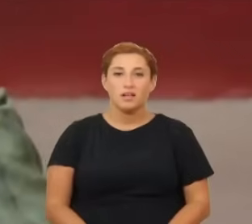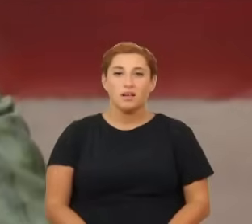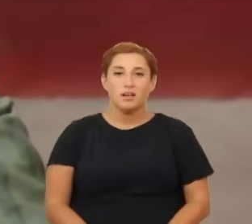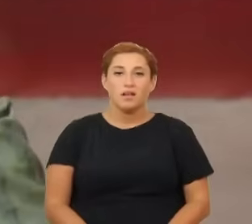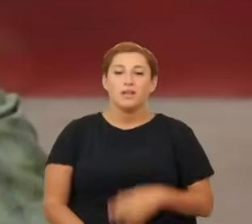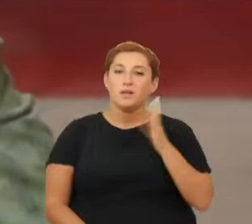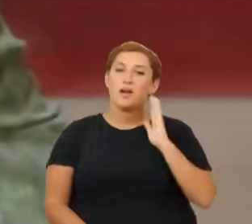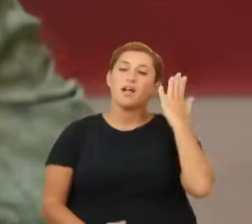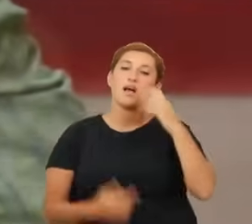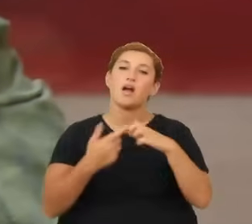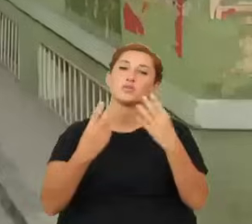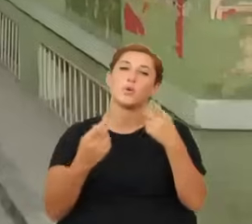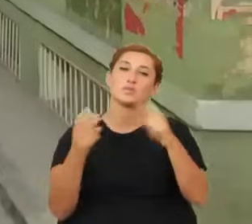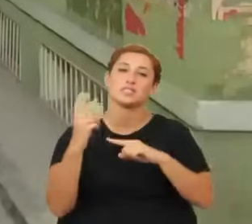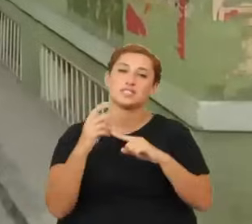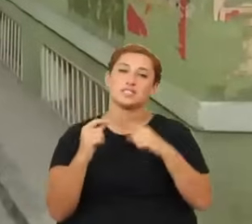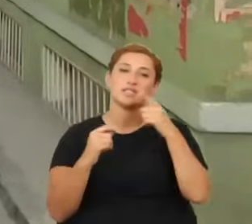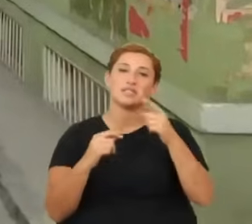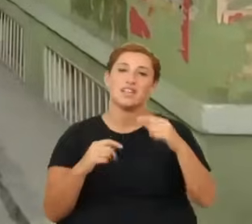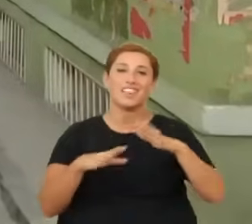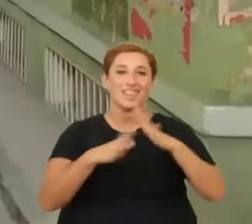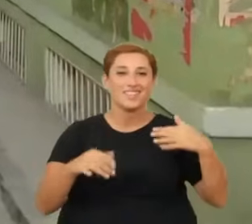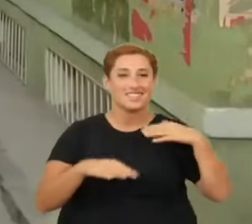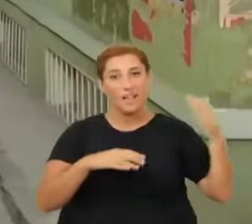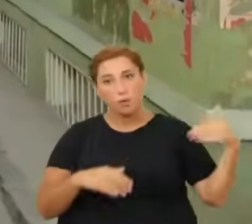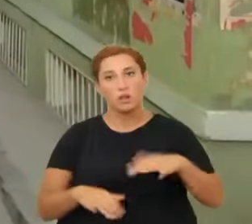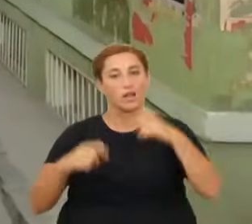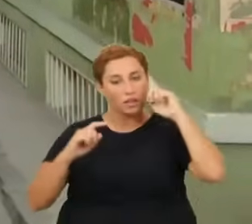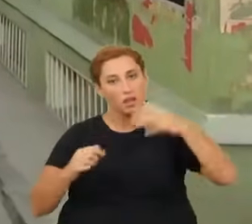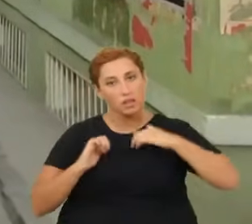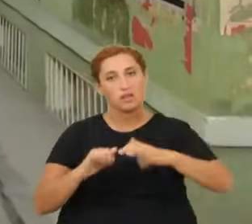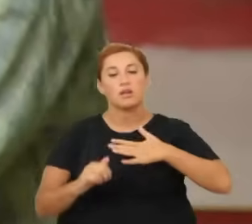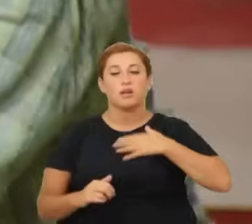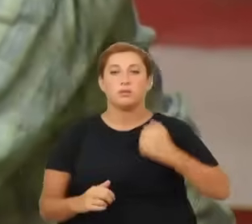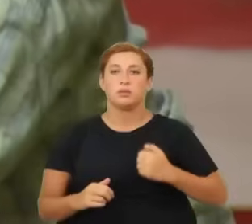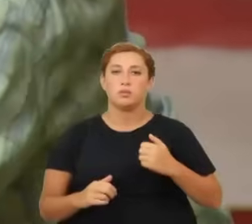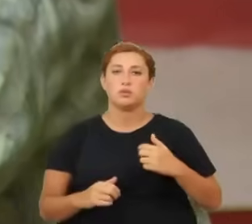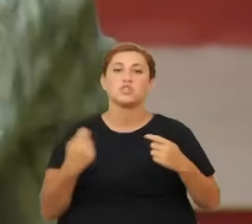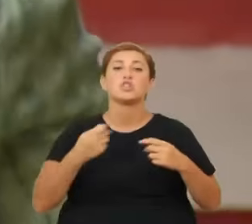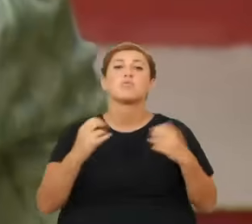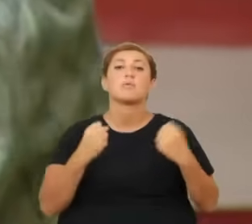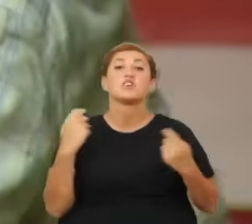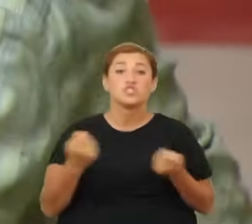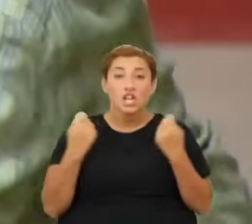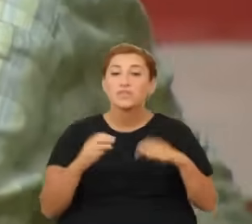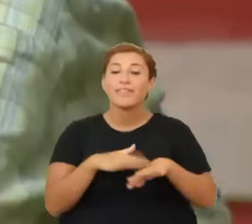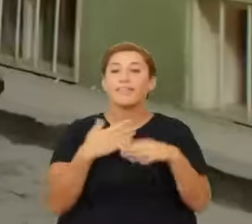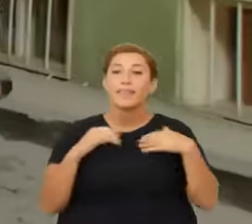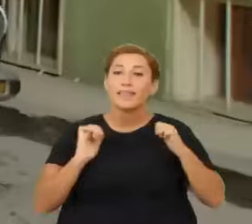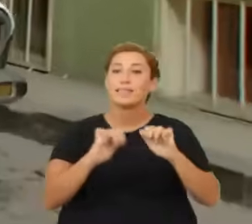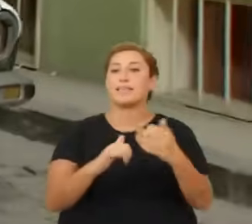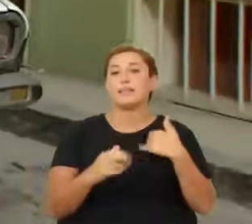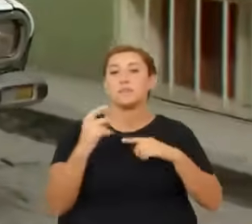Ya hay Allah senden razı olsun İdris. Sahilden buraya kadar tek başıma ettim. Canım çıktı ya. Çalışmayayım arabayı. Ya çalışsan iyi iteyim